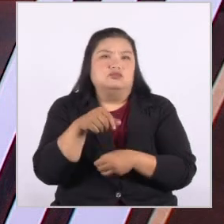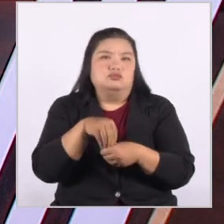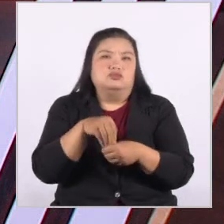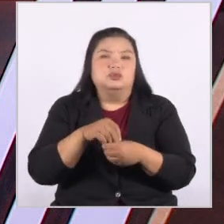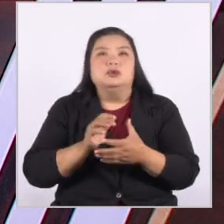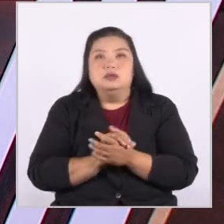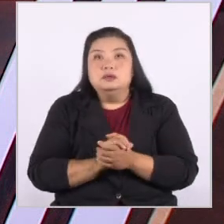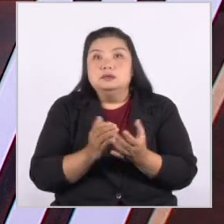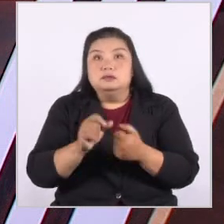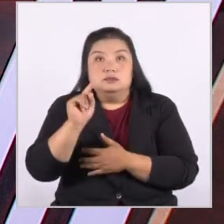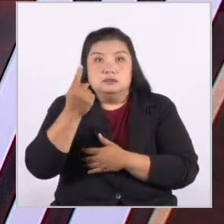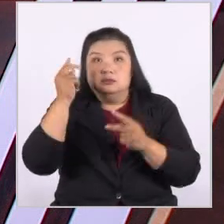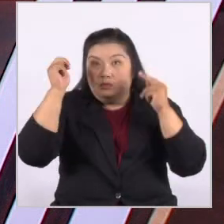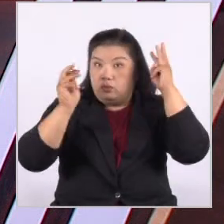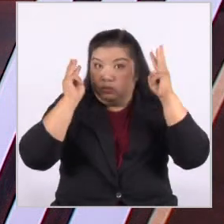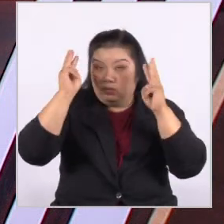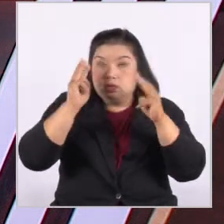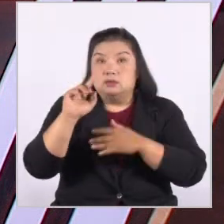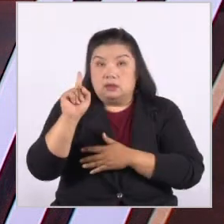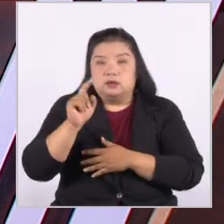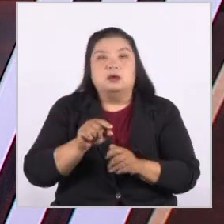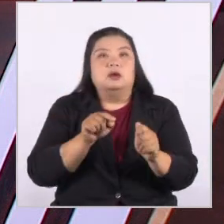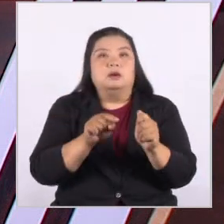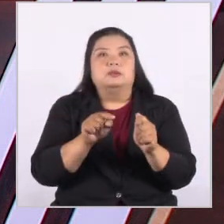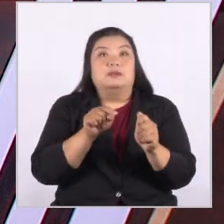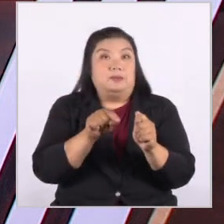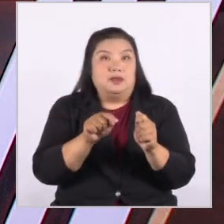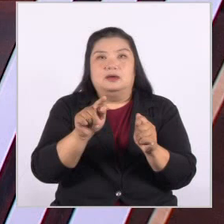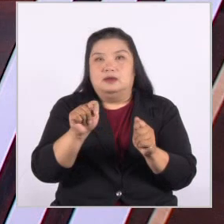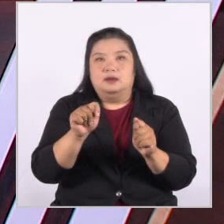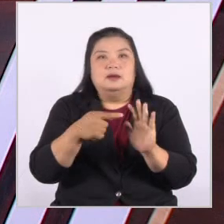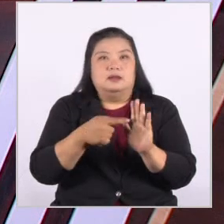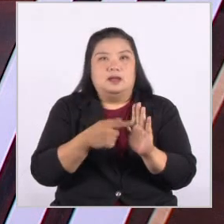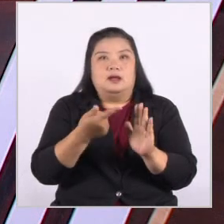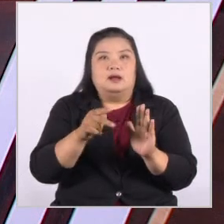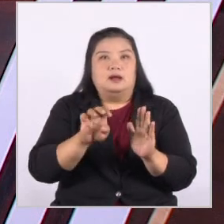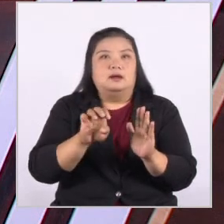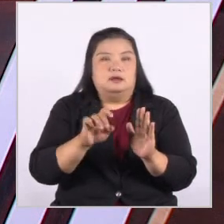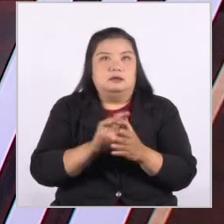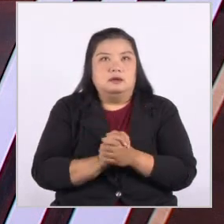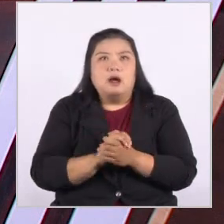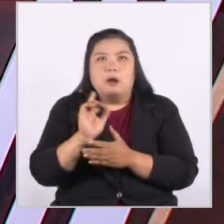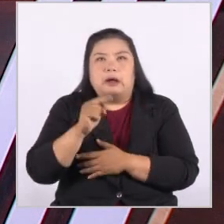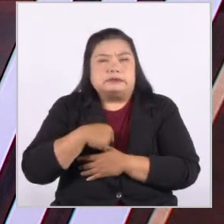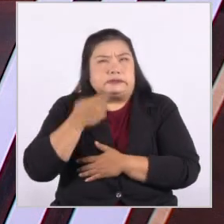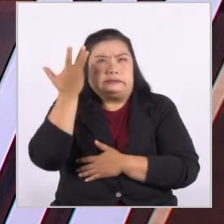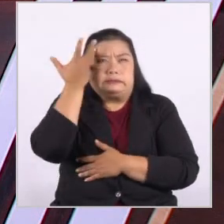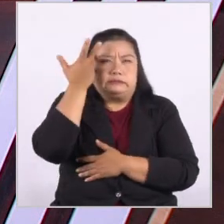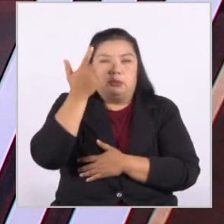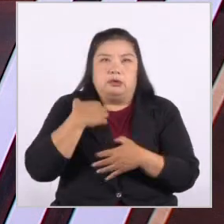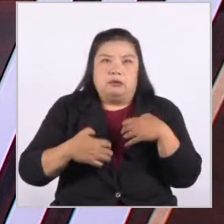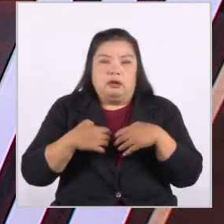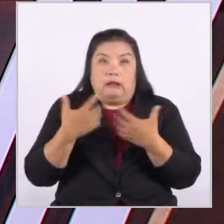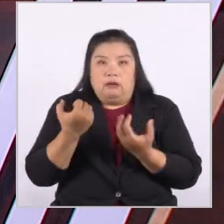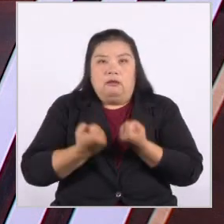ไปที่นครสวรรค์กันหน่อยที่ตาคลีเขาบอกว่าเนี่ยหนุ่มคลั่งขับรถกระบะเนี่ยไปชนป้ายหาเสียง เอามันเยอะ ไปชนป้ายหาเสียง ป้าย ห